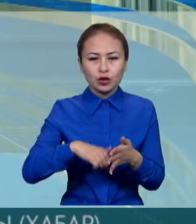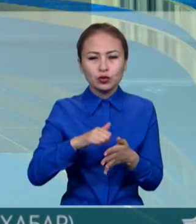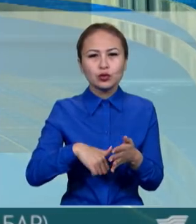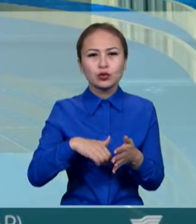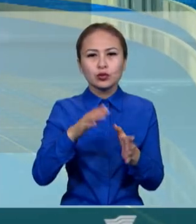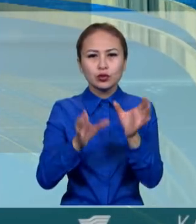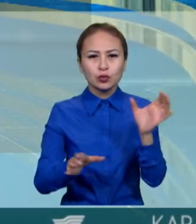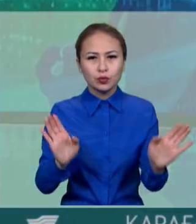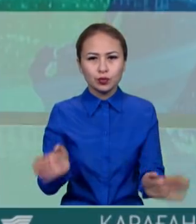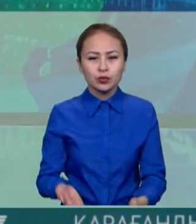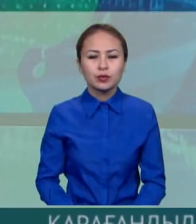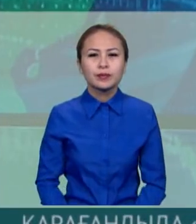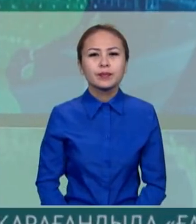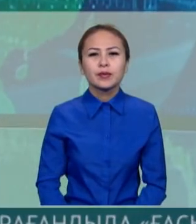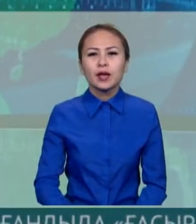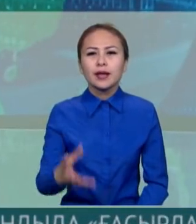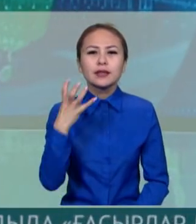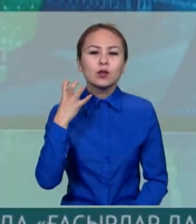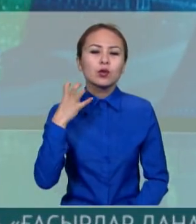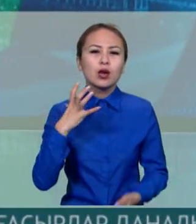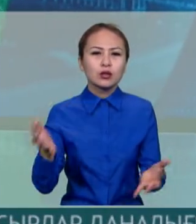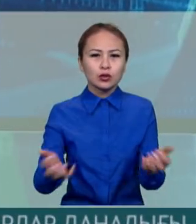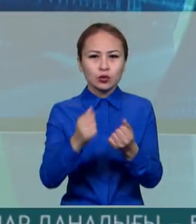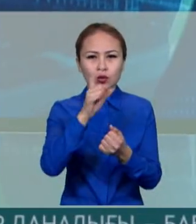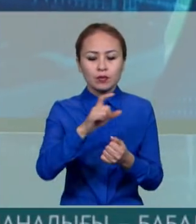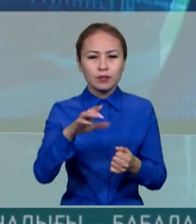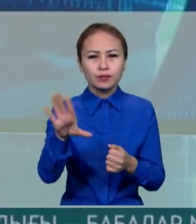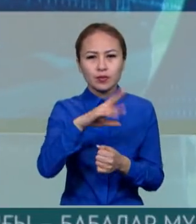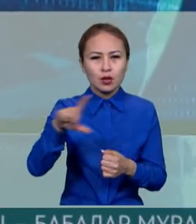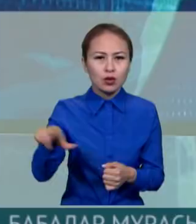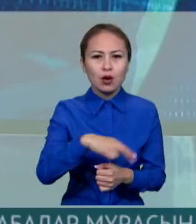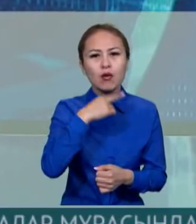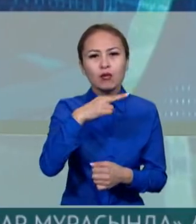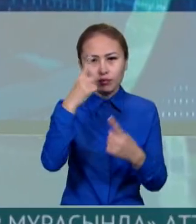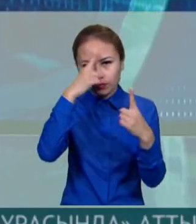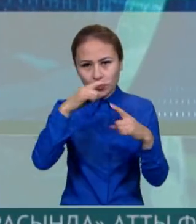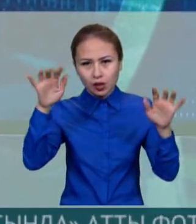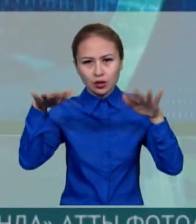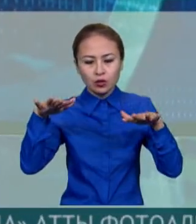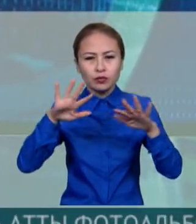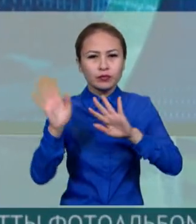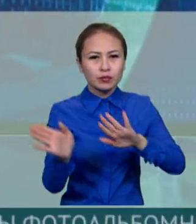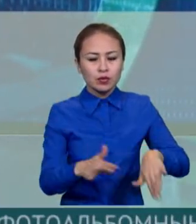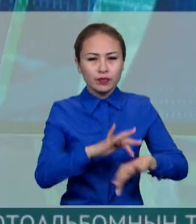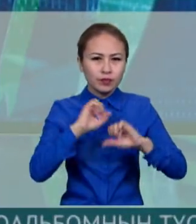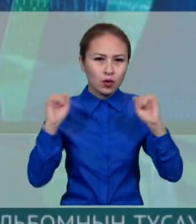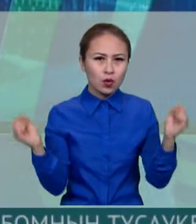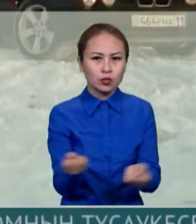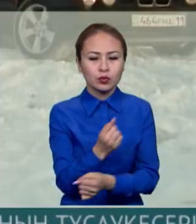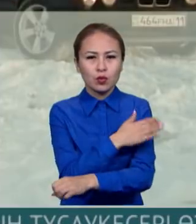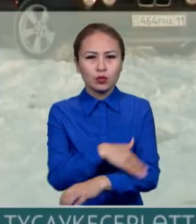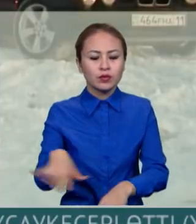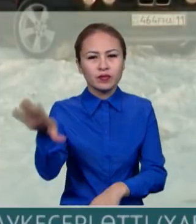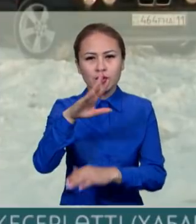жылу береді. Ал қызылордалық құтқарушылар жолда абай болуға шақырады. Жаңбырдан кейінгі ызғар қала аудан аралық тас